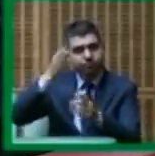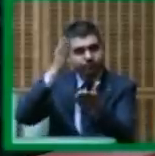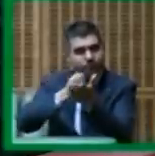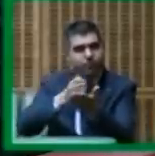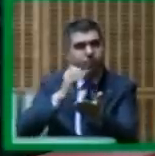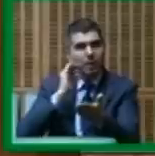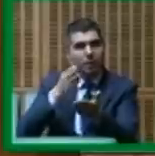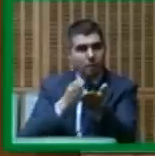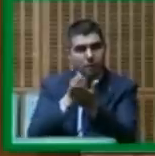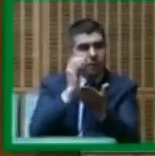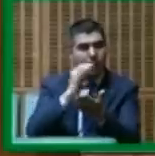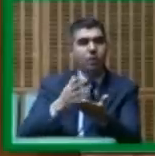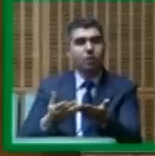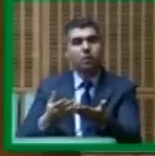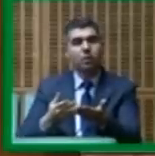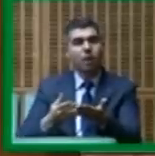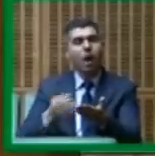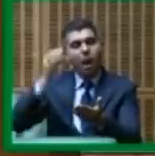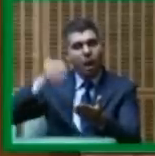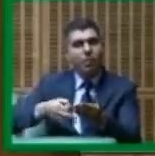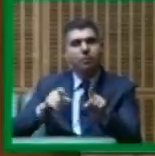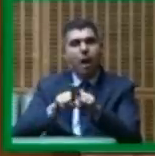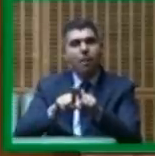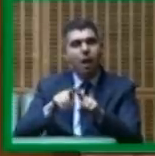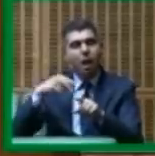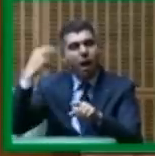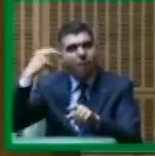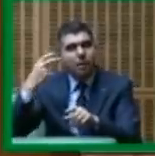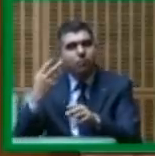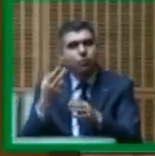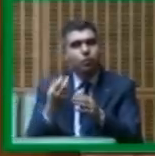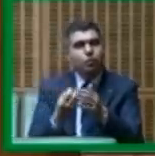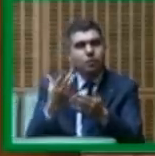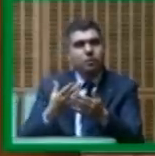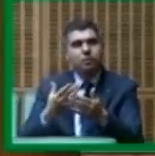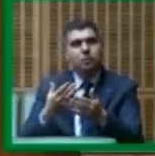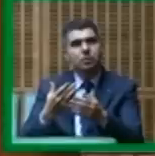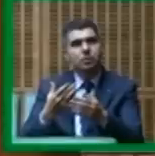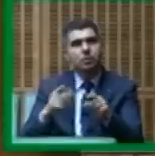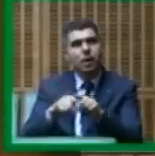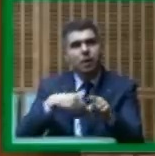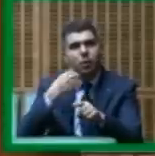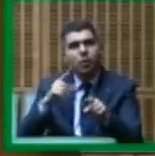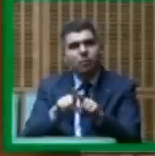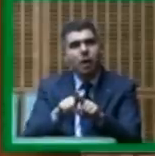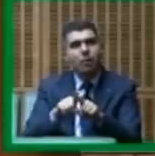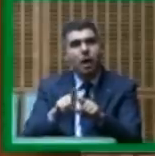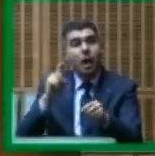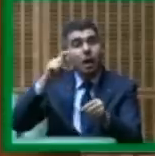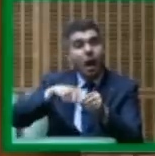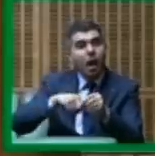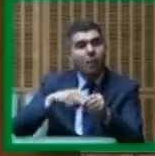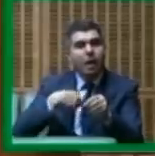وعلى الوجه الصحيح لابد وراه نقول لكم راه كاين نقابات كنصيفط لهم التهاني ديالي